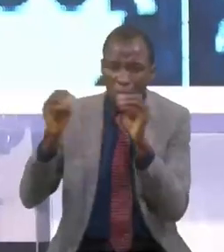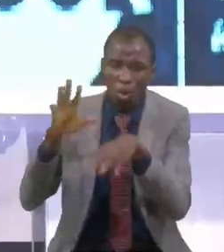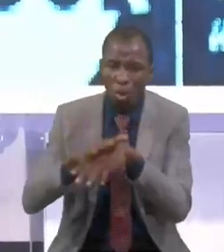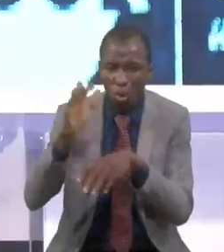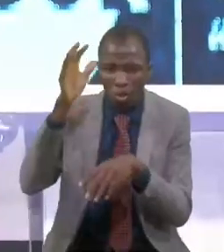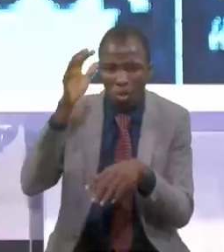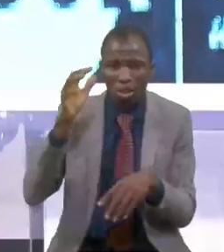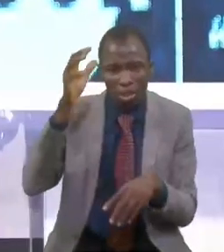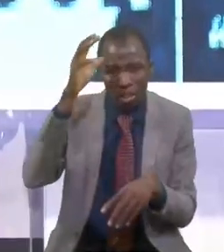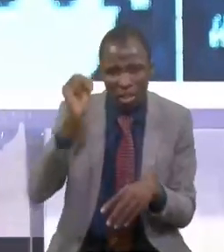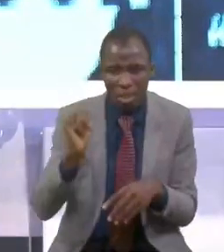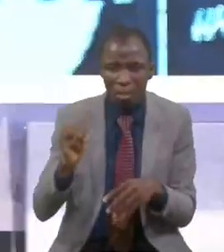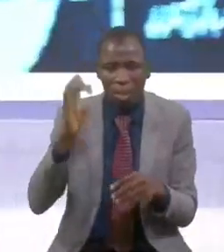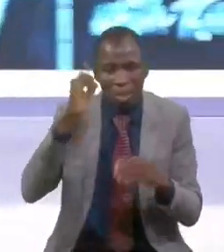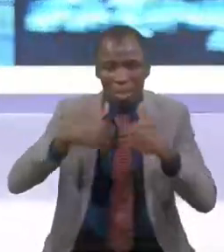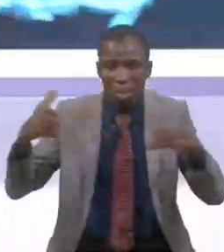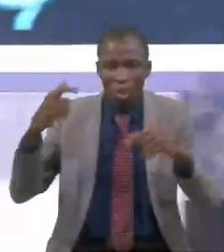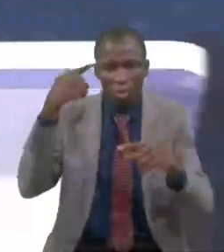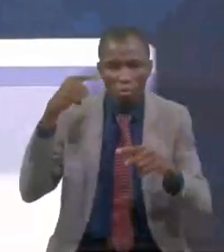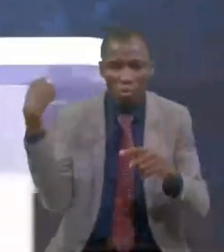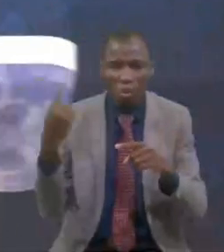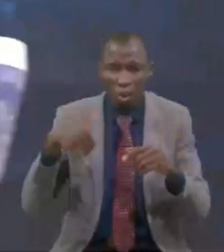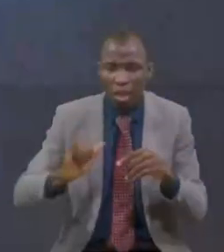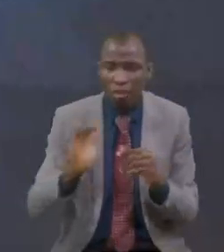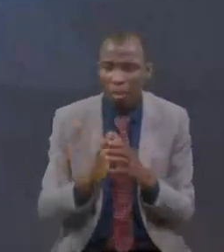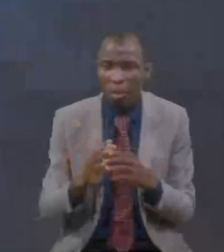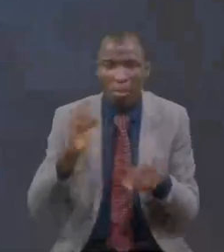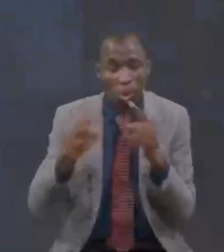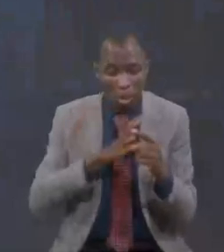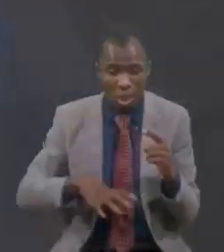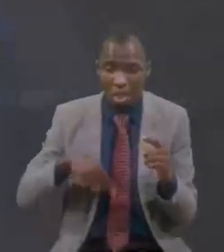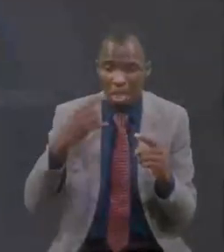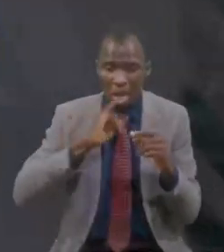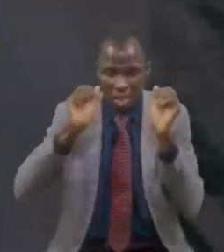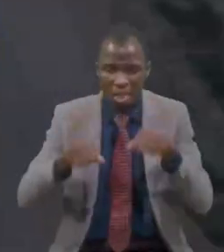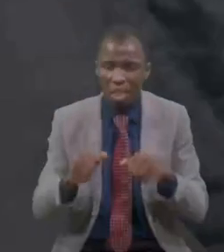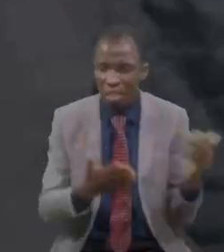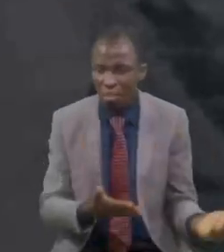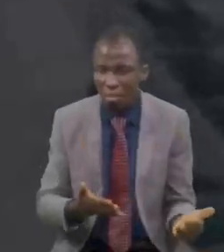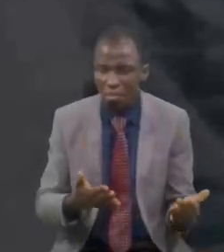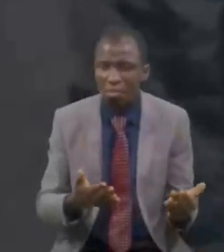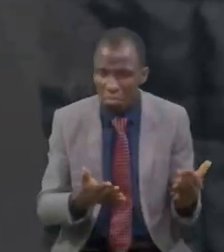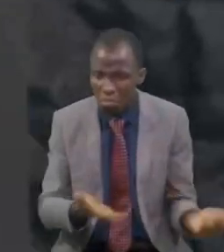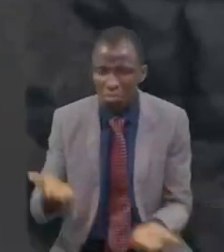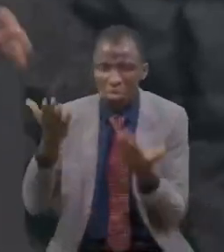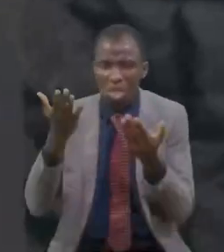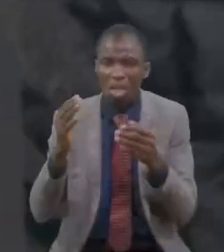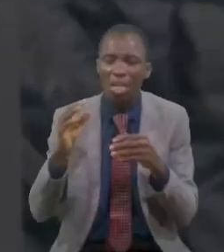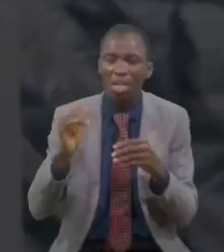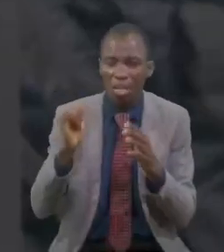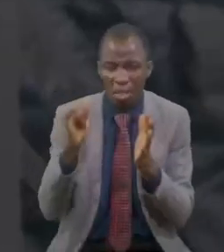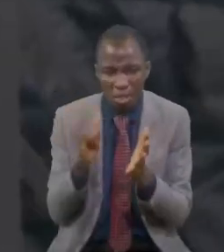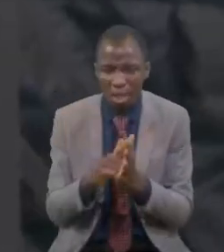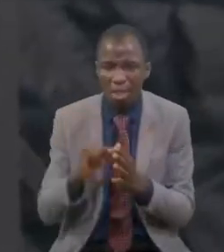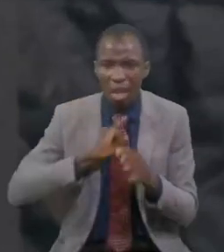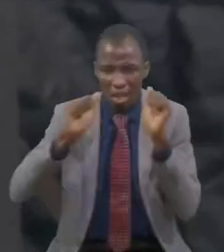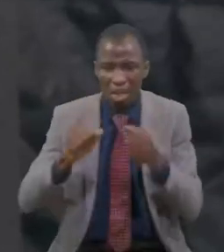Dieu mais moi Christ Christ dit qu'il peut supporter il peut porter cela il était mort pour lui